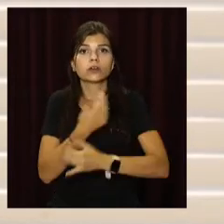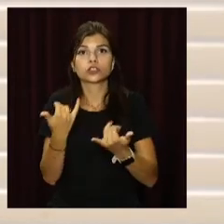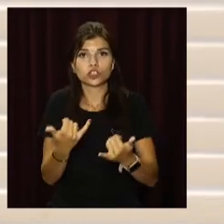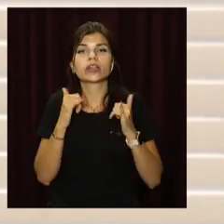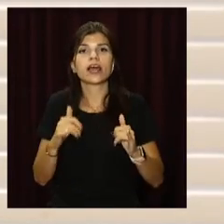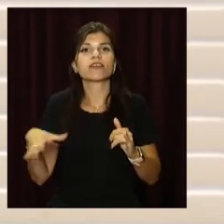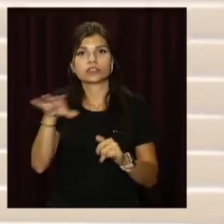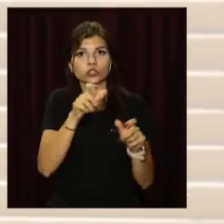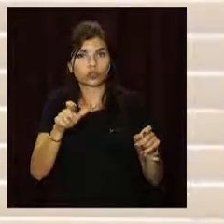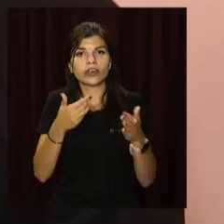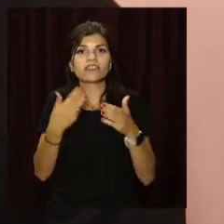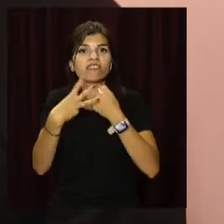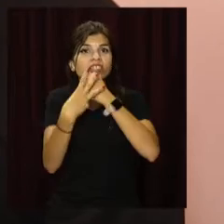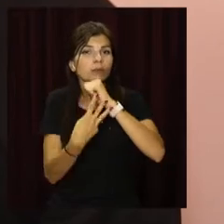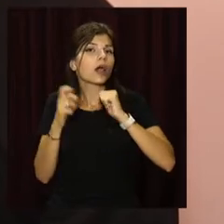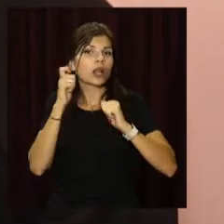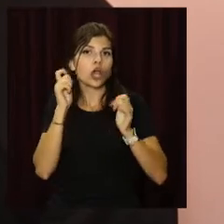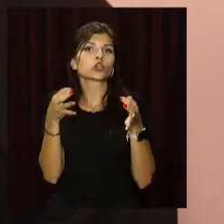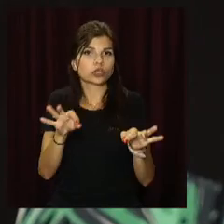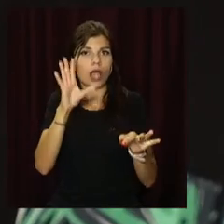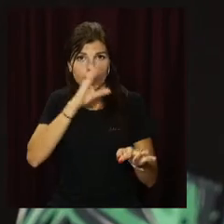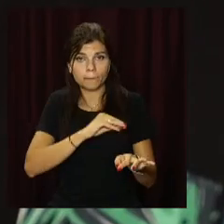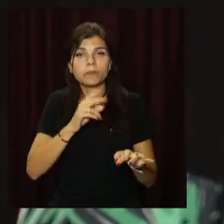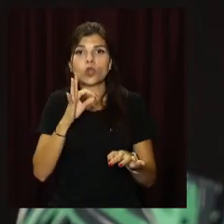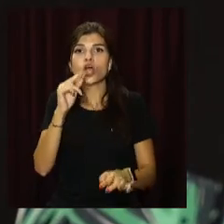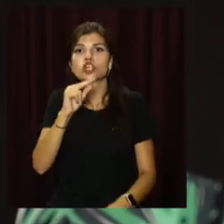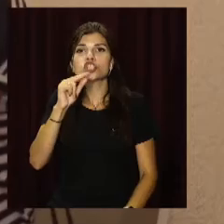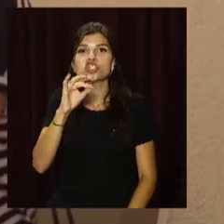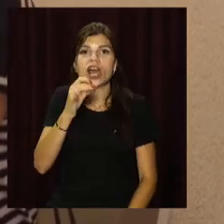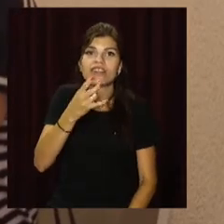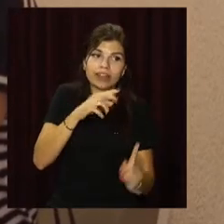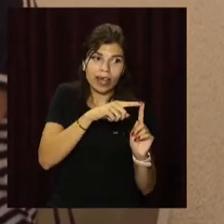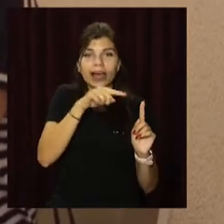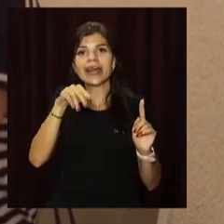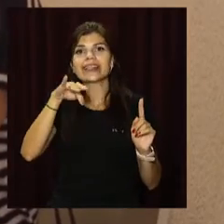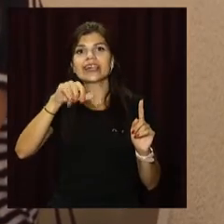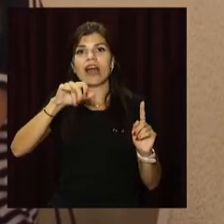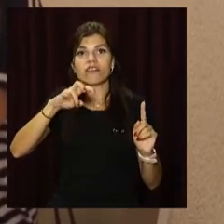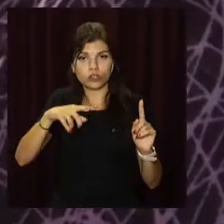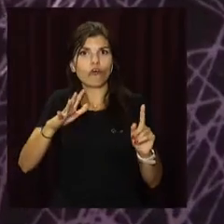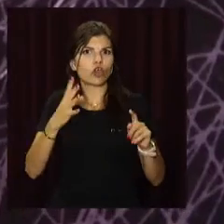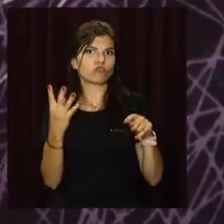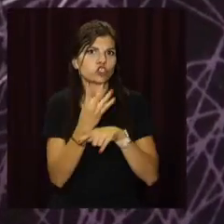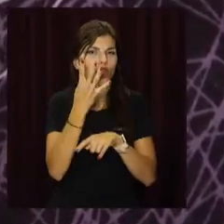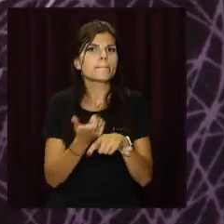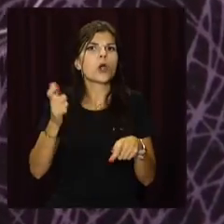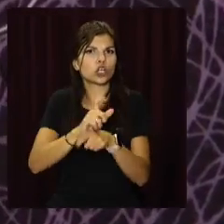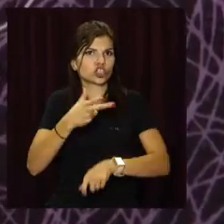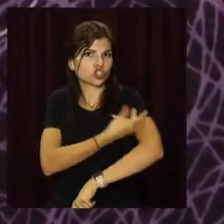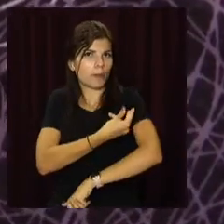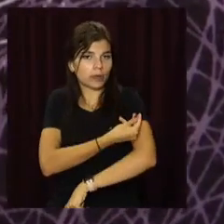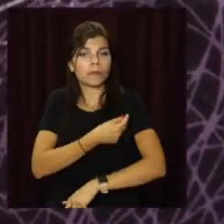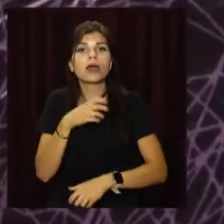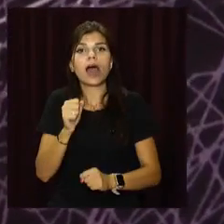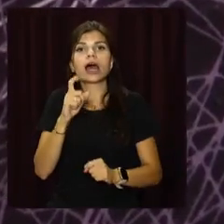всіх громадян від 18 років. Зокрема, у червні, порівняно з травнем, зробили майже в 4 рази більше щеплень.